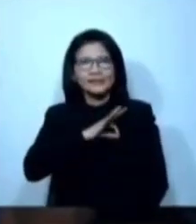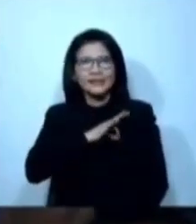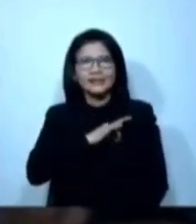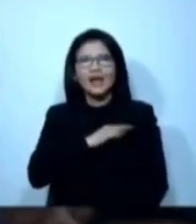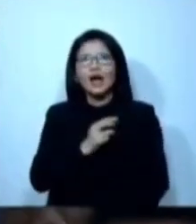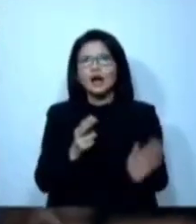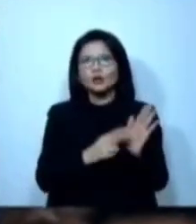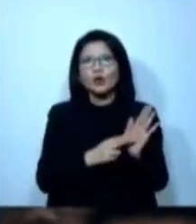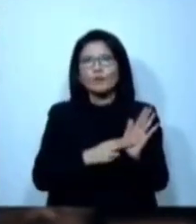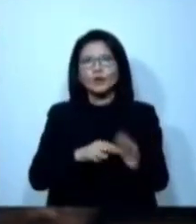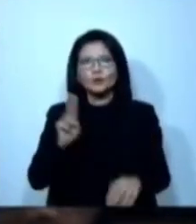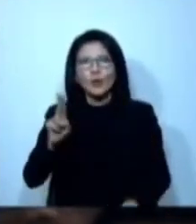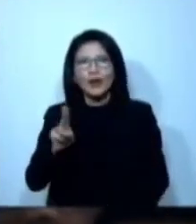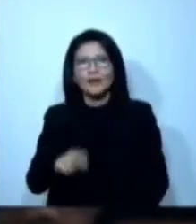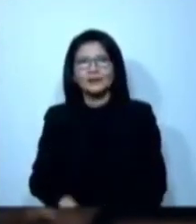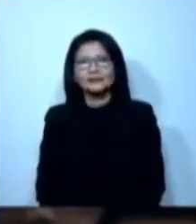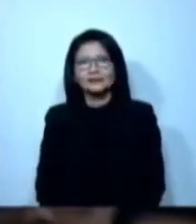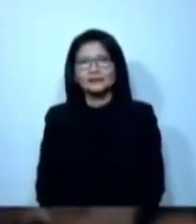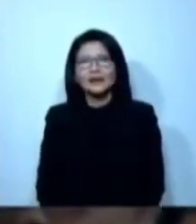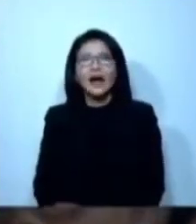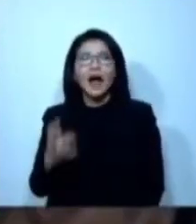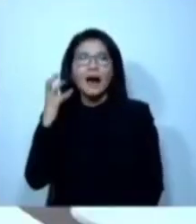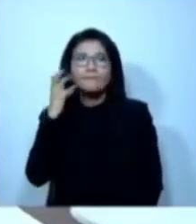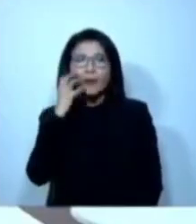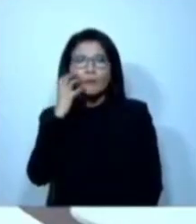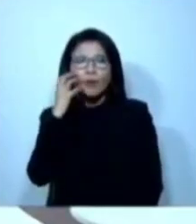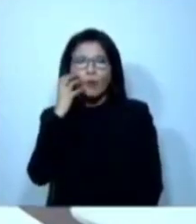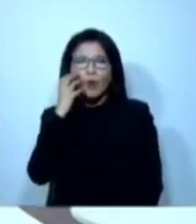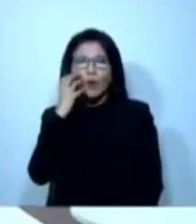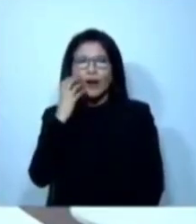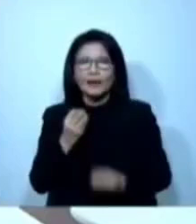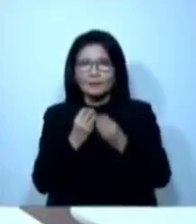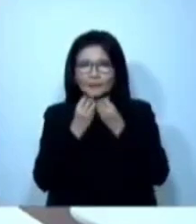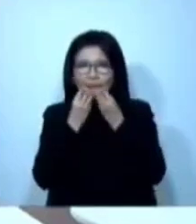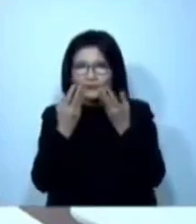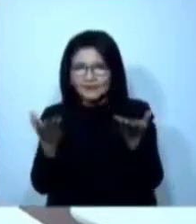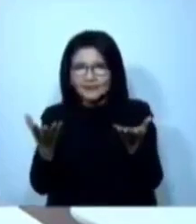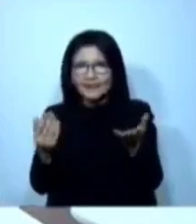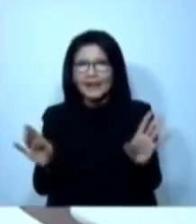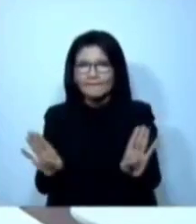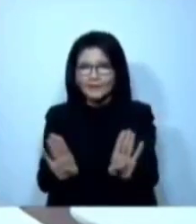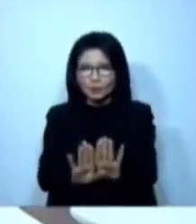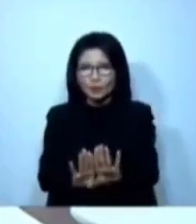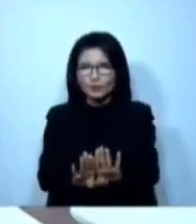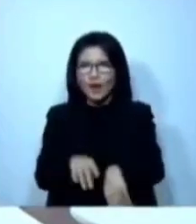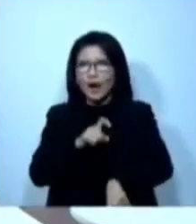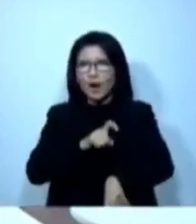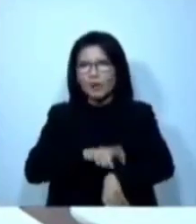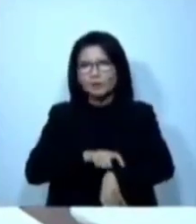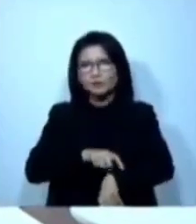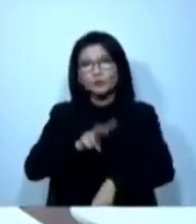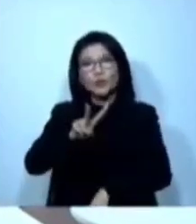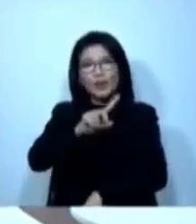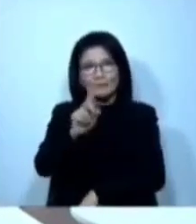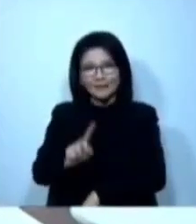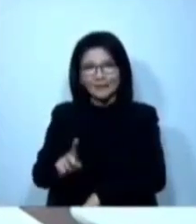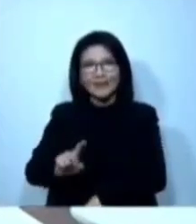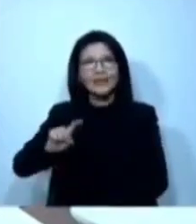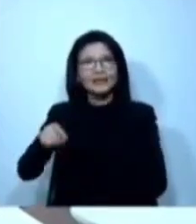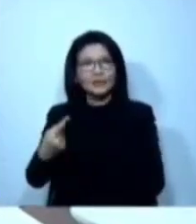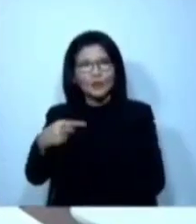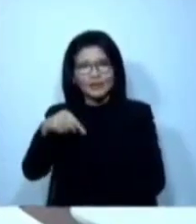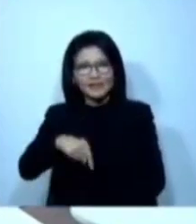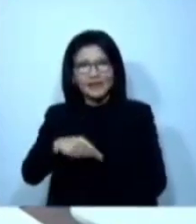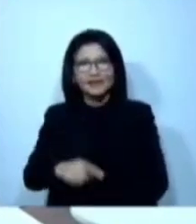2, Bapak Prabowo Subianto untuk menyampaikan pernyataan penutup. Waktu Anda 2 menit dimulai